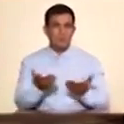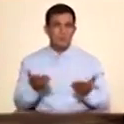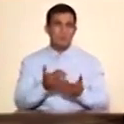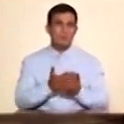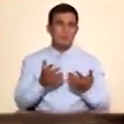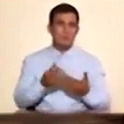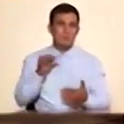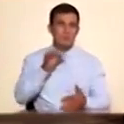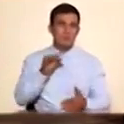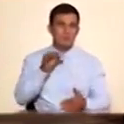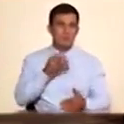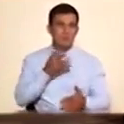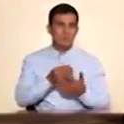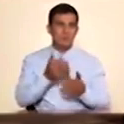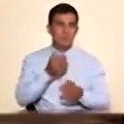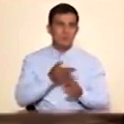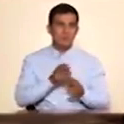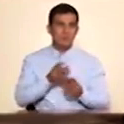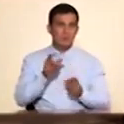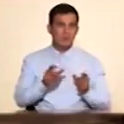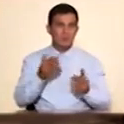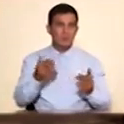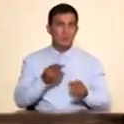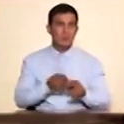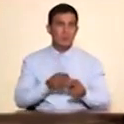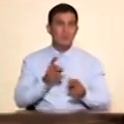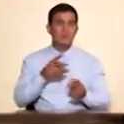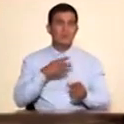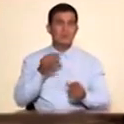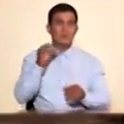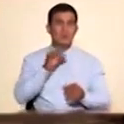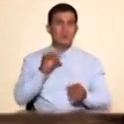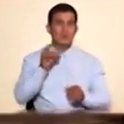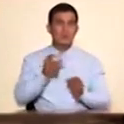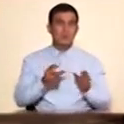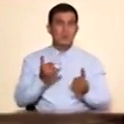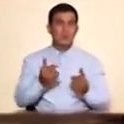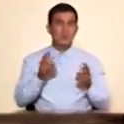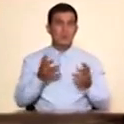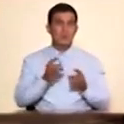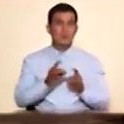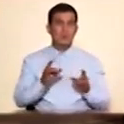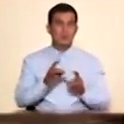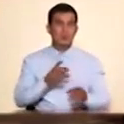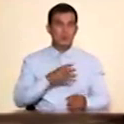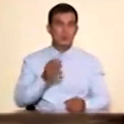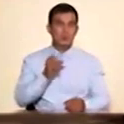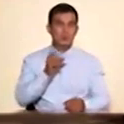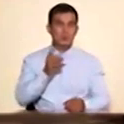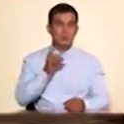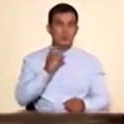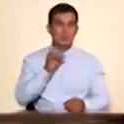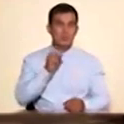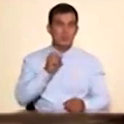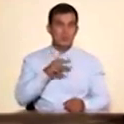bugungi mavzumizda qanday tarixiy shaxslarni ko'rib chiqdik? Horun ar-Rashid, Buyuk Karl.